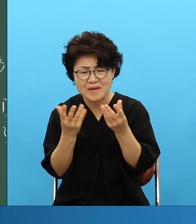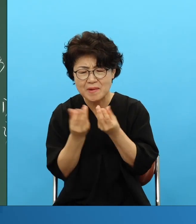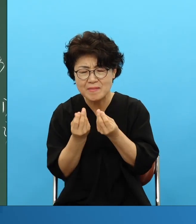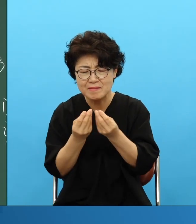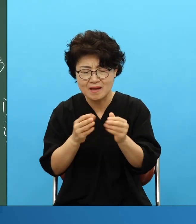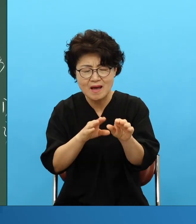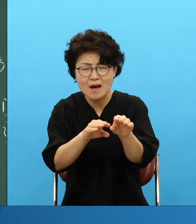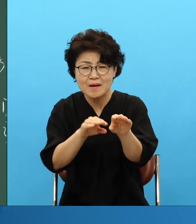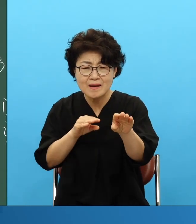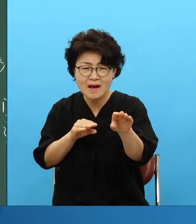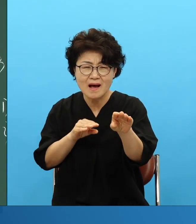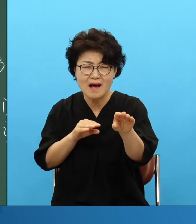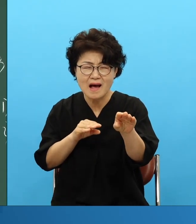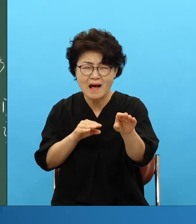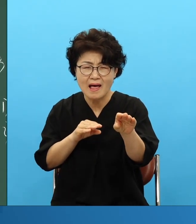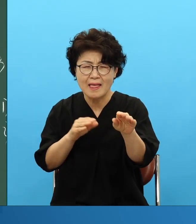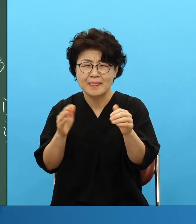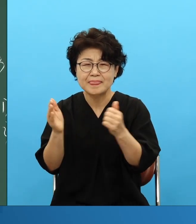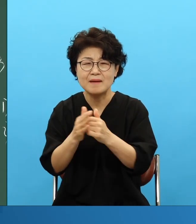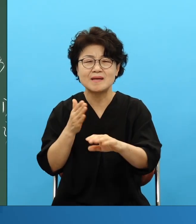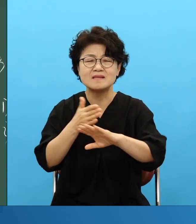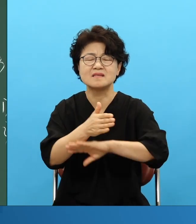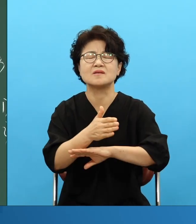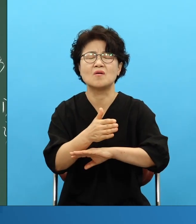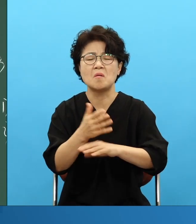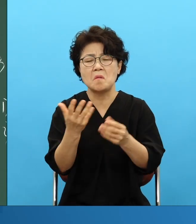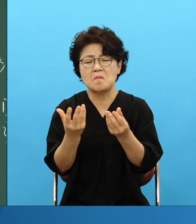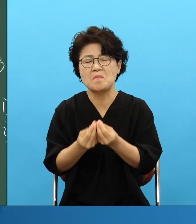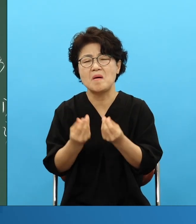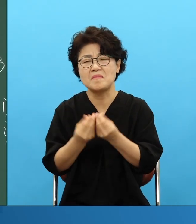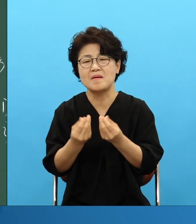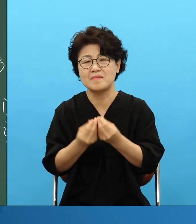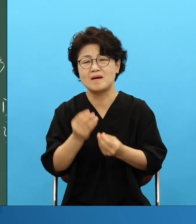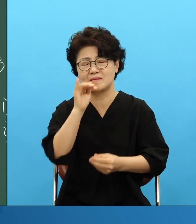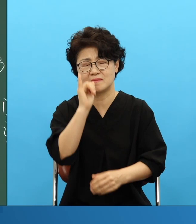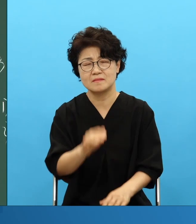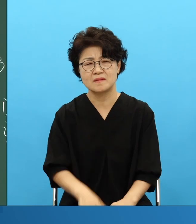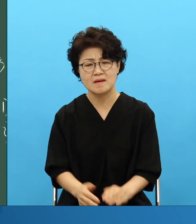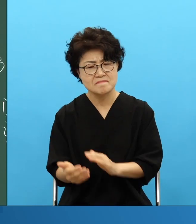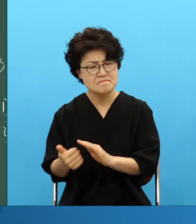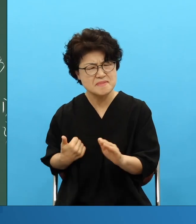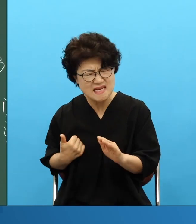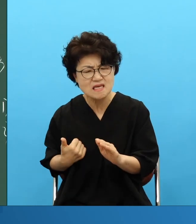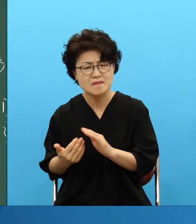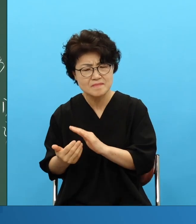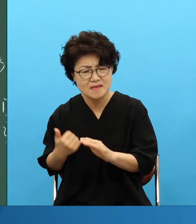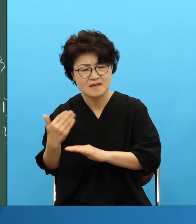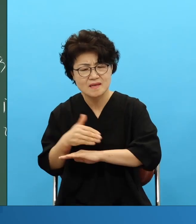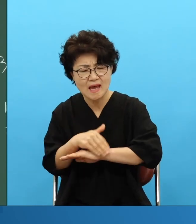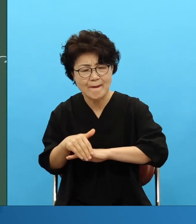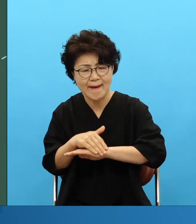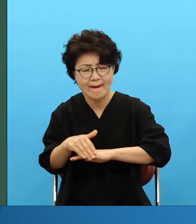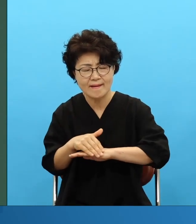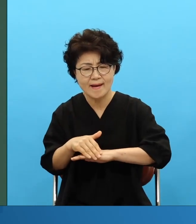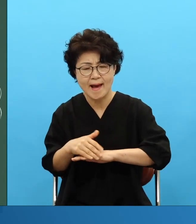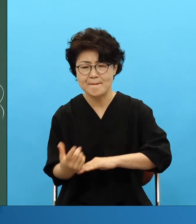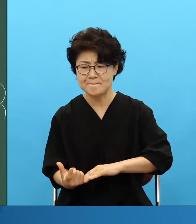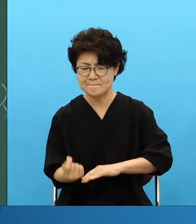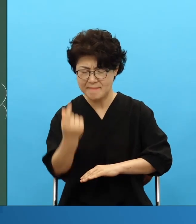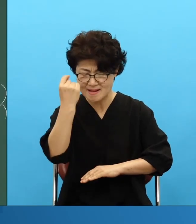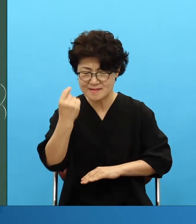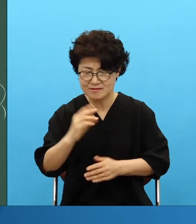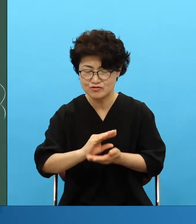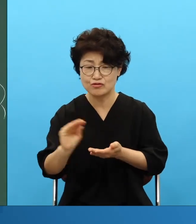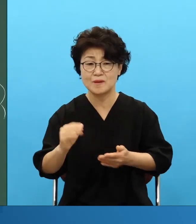back then. It's the traffic on the way. 내 속으로 차 밀리는 걸 예상을 해야지. 전도사가 말이야 주례 말이지 예배 시간을 어쩌고